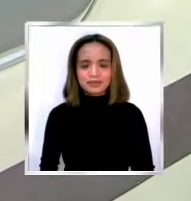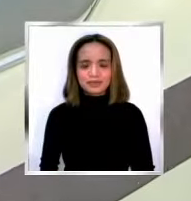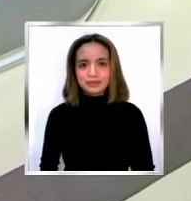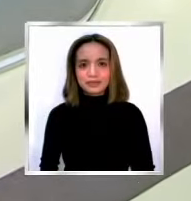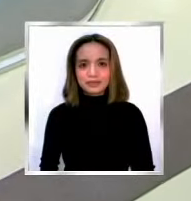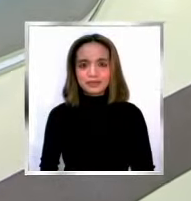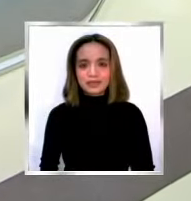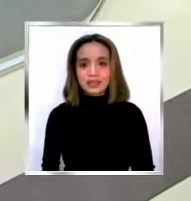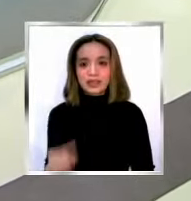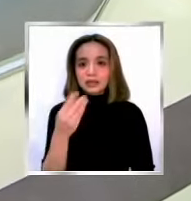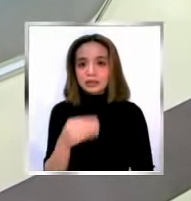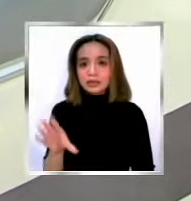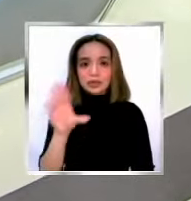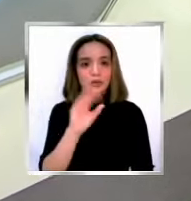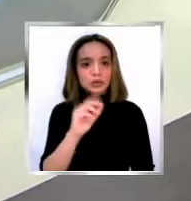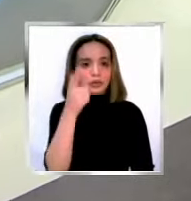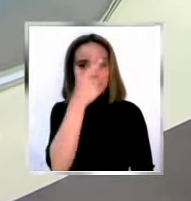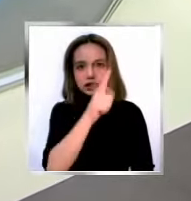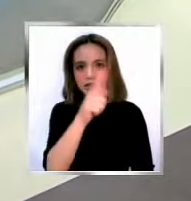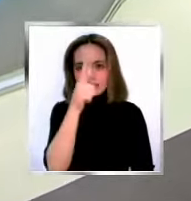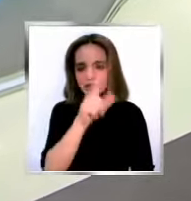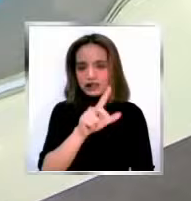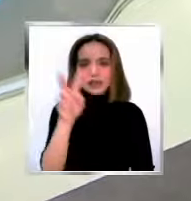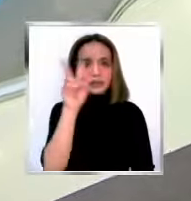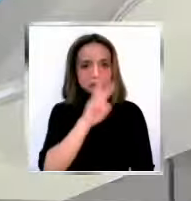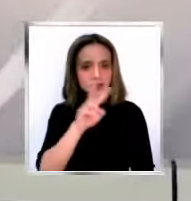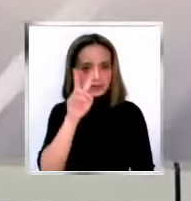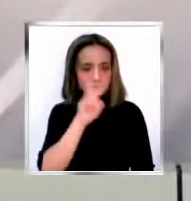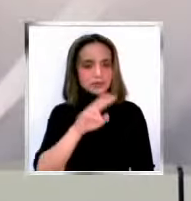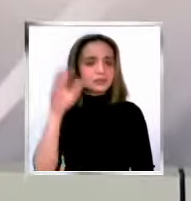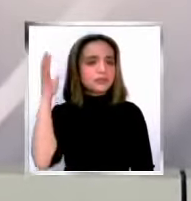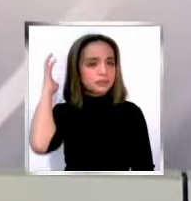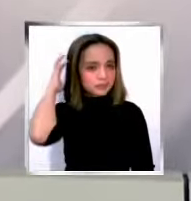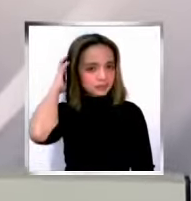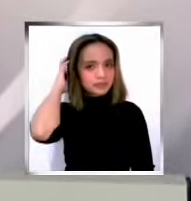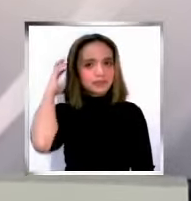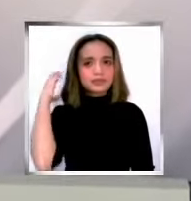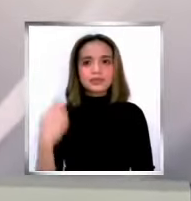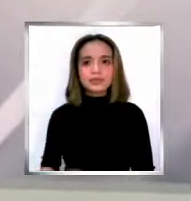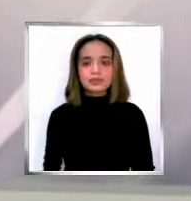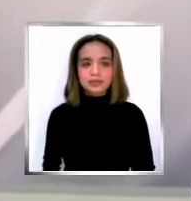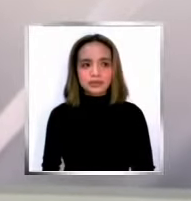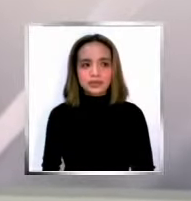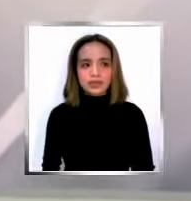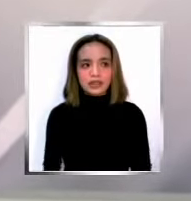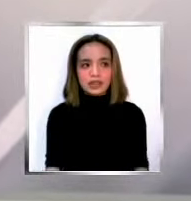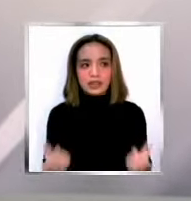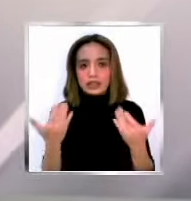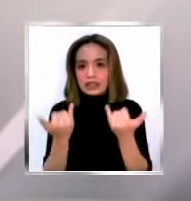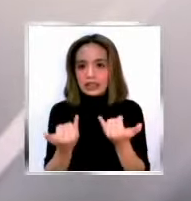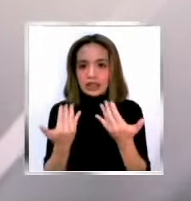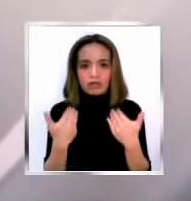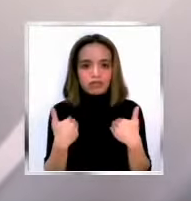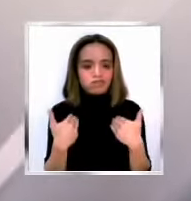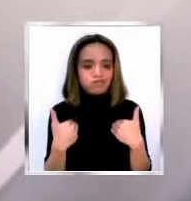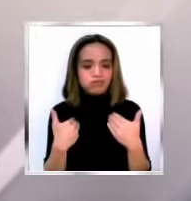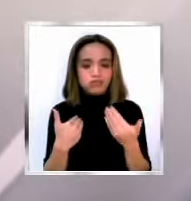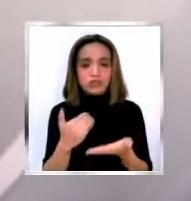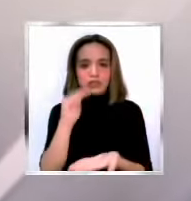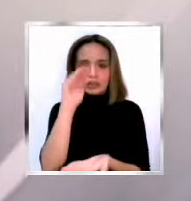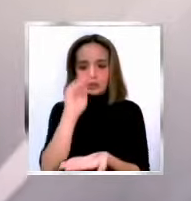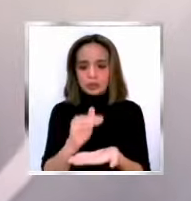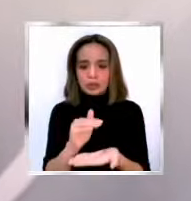Magandang gabi po, Luzon, Visayas at Mindanao. Kasabay ng mga dagdag na pagluluwag sa restrictions,